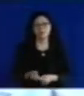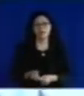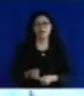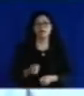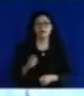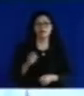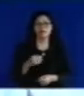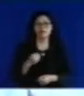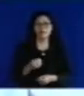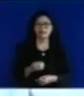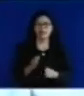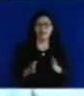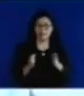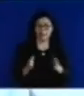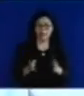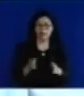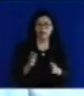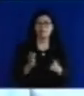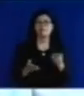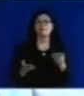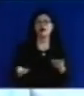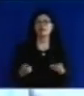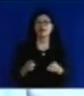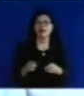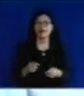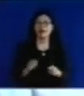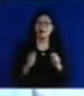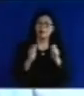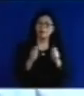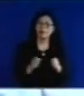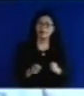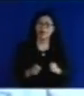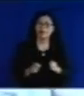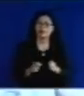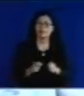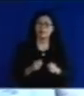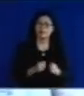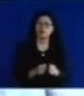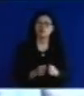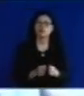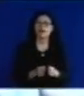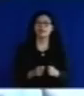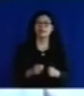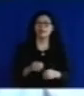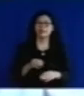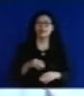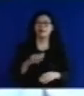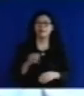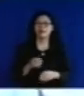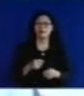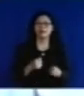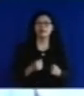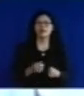lebih terarah manakala petani didongkrak terlebih dahulu untuk menumbuhkan perekonomian di